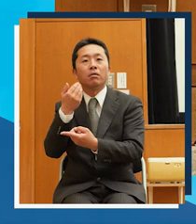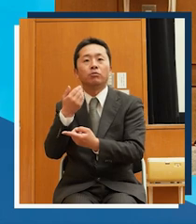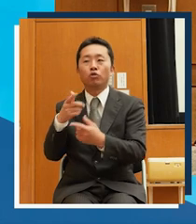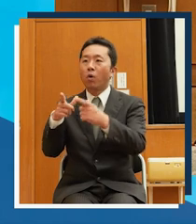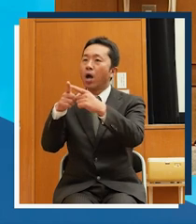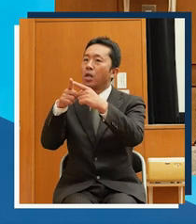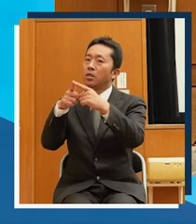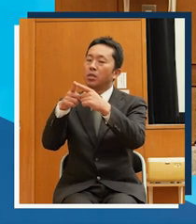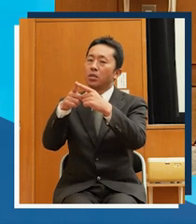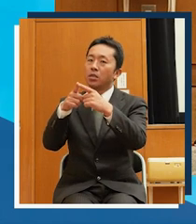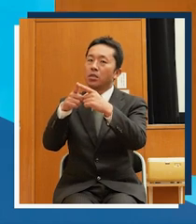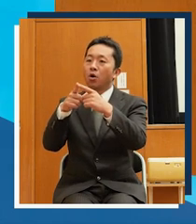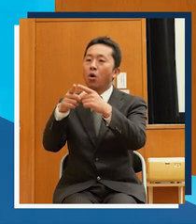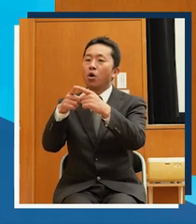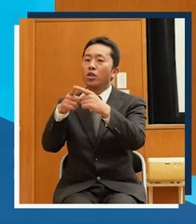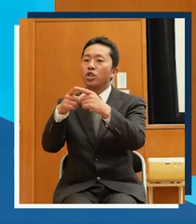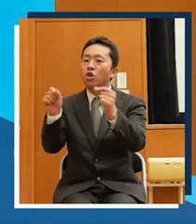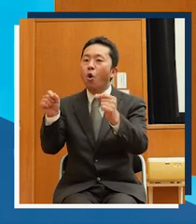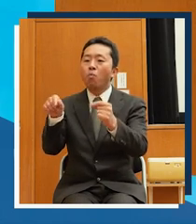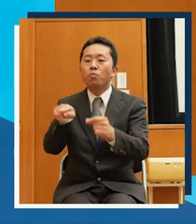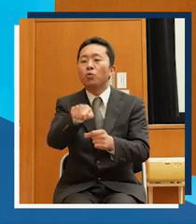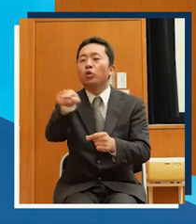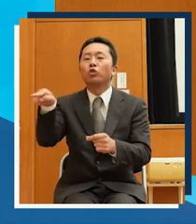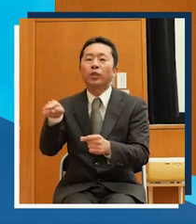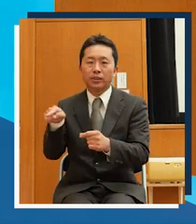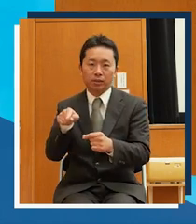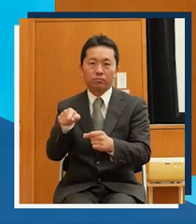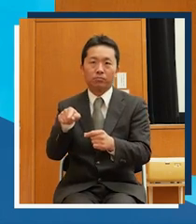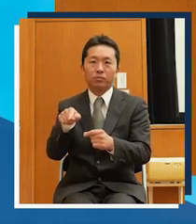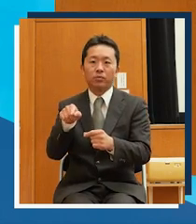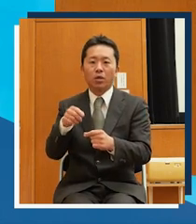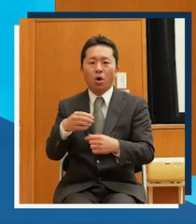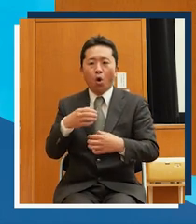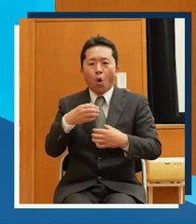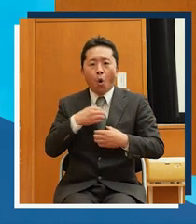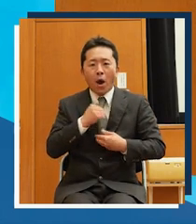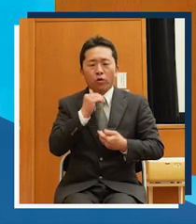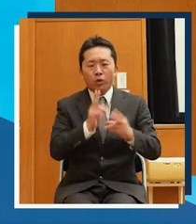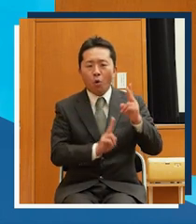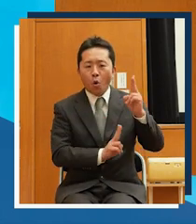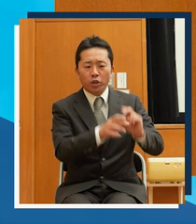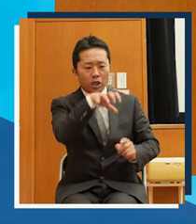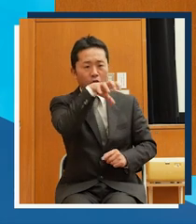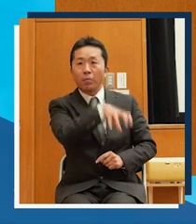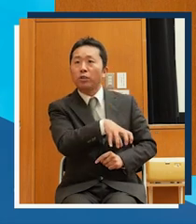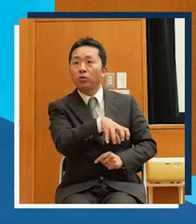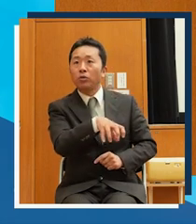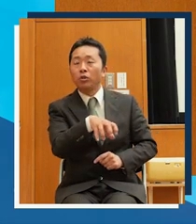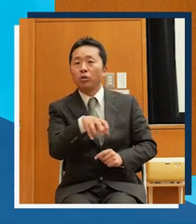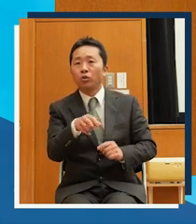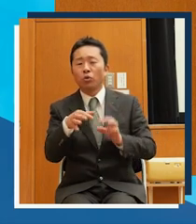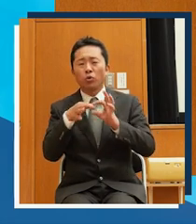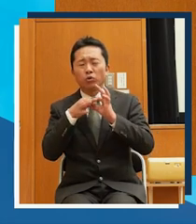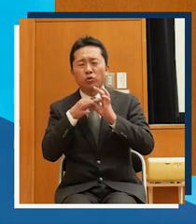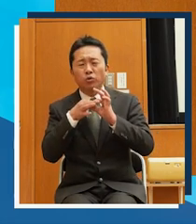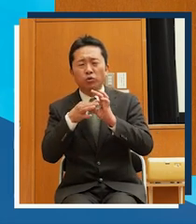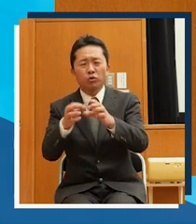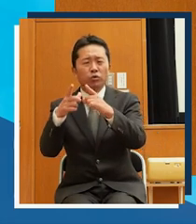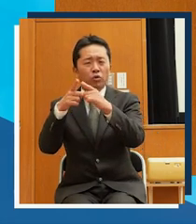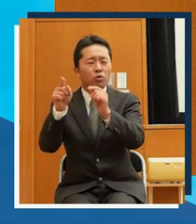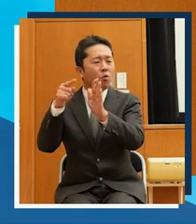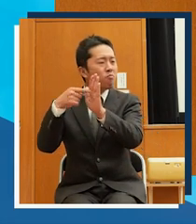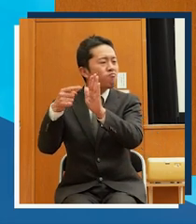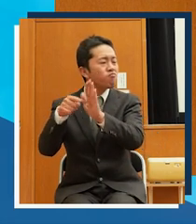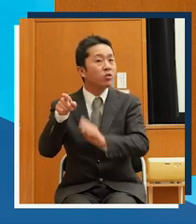たちが第2の加害者ですよとそういうことが起き続けている沖縄においでえそれをずっと放置し続けむしろそれを